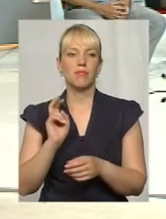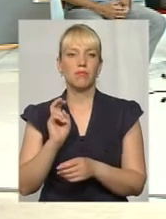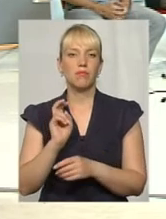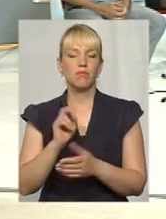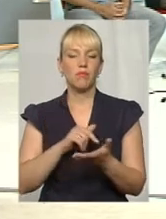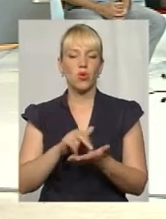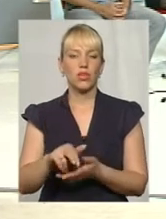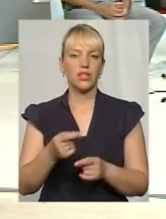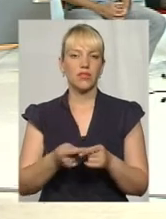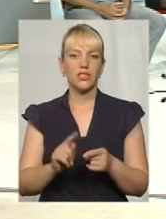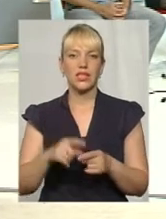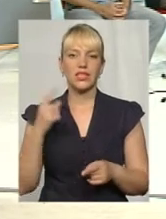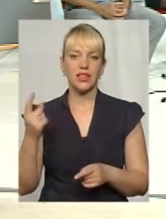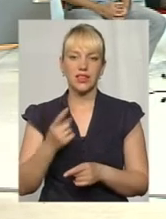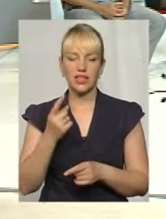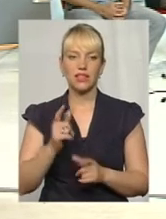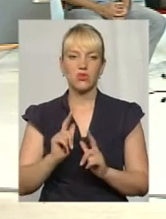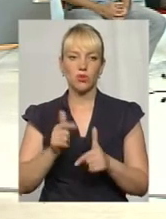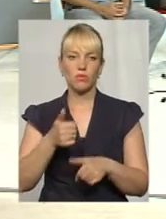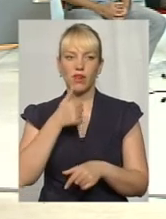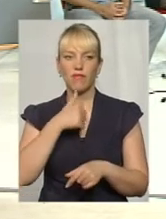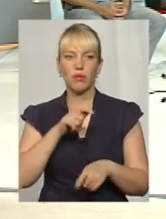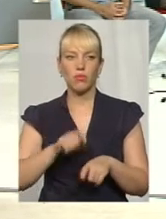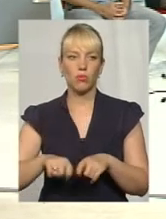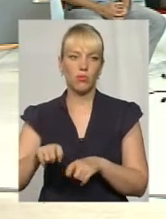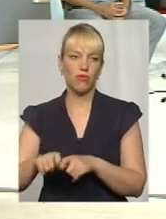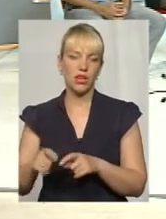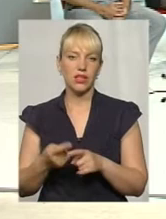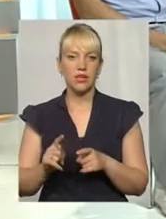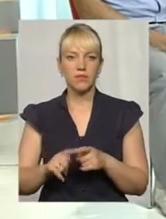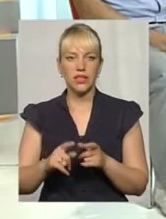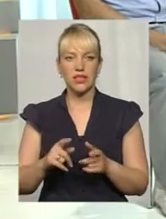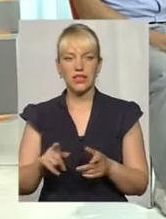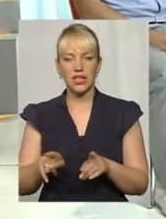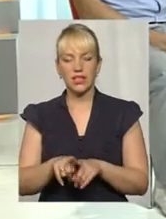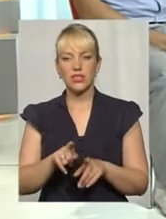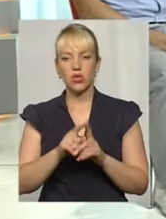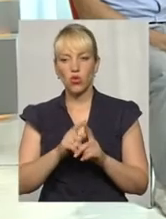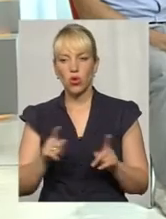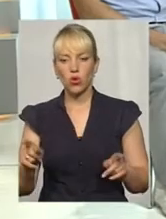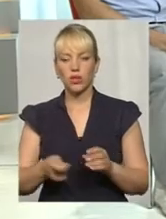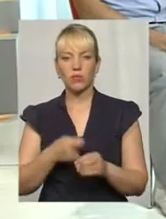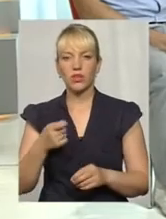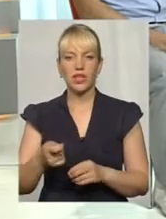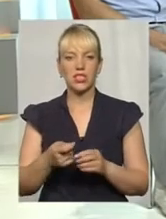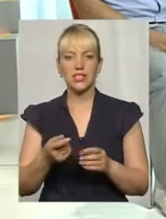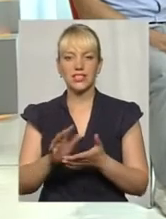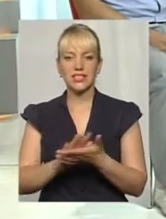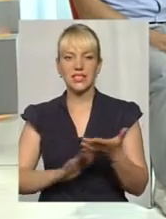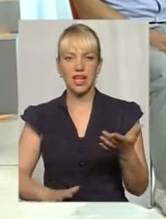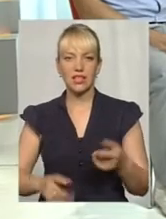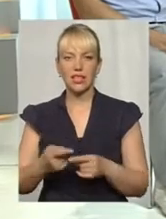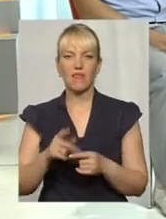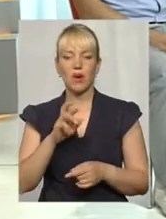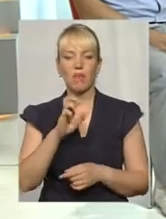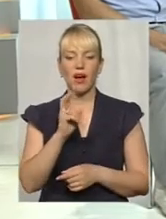єдине вступне випробування? Фактично визначені такі строки реєстрації і подачі заяв. Для осіб, які мають освітній ступінь бакалавра